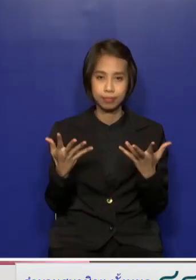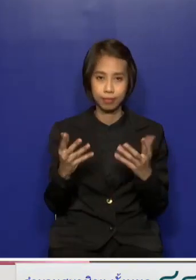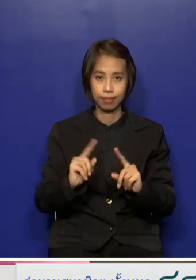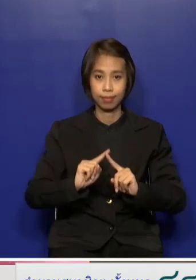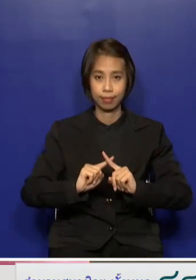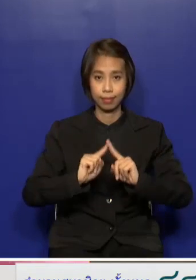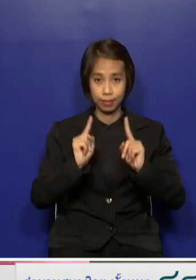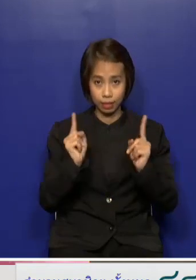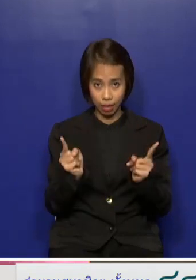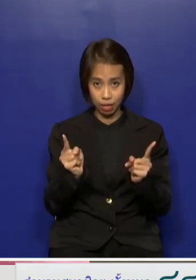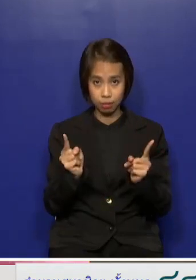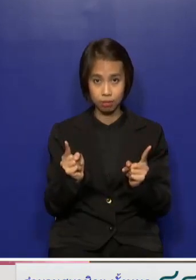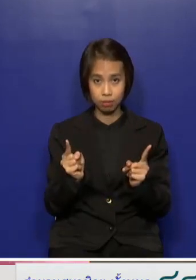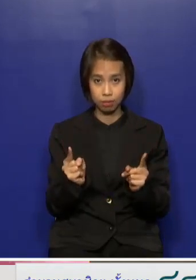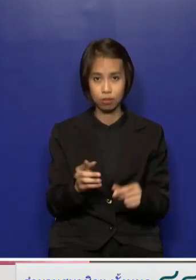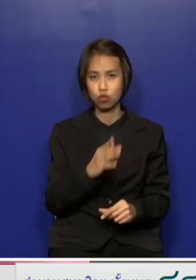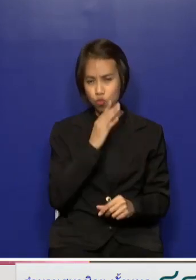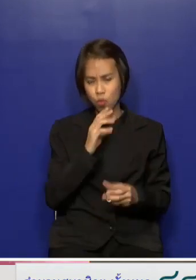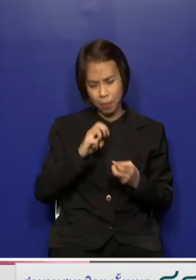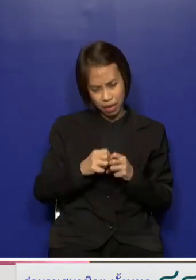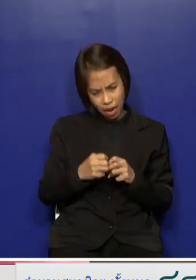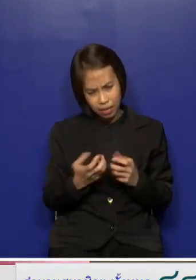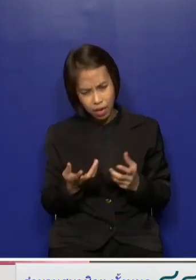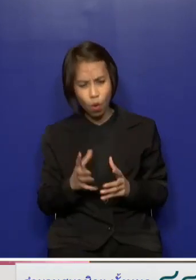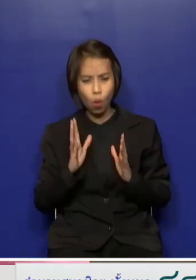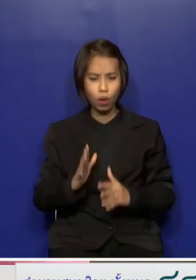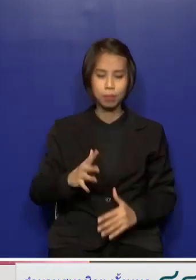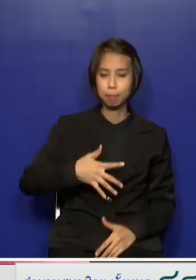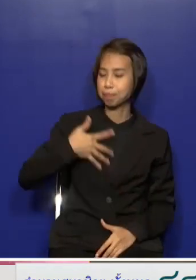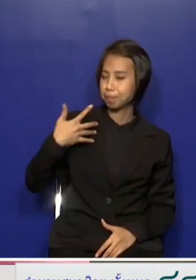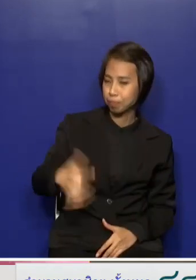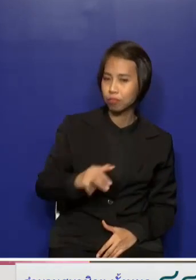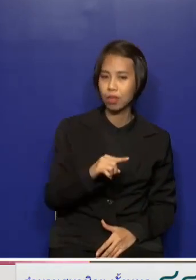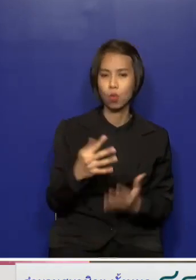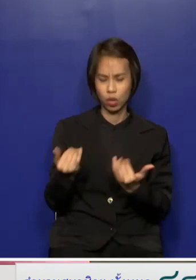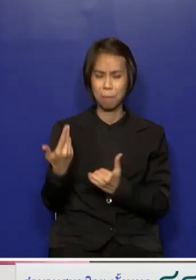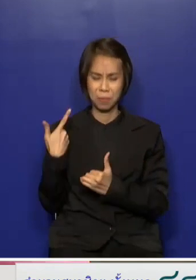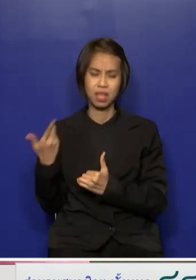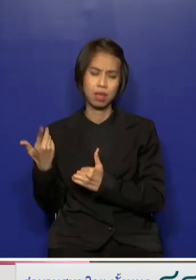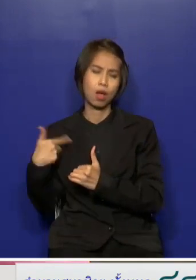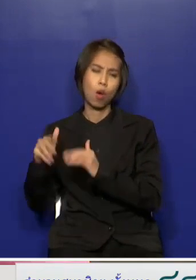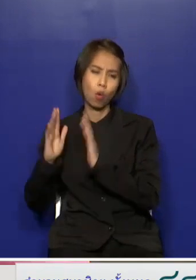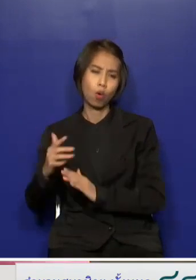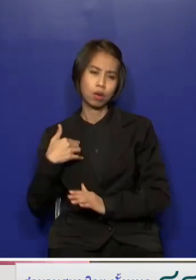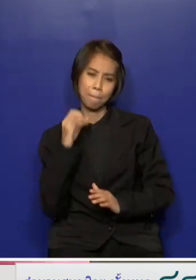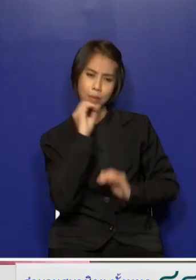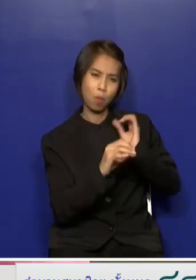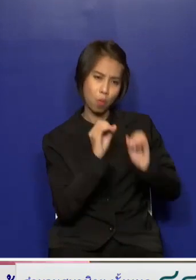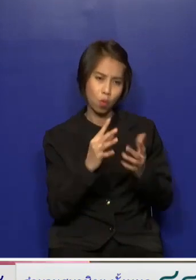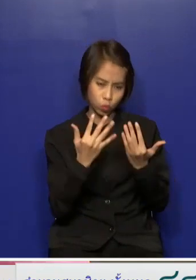ว่ามันมีปัญหาอยู่เนี่ยก็คางแข็งใจคัดค้านวันนี้ท่านต้องรับเรื่องคัดค้านอีกเท่าไหร่นะครับไหนจะเลือกตั้งเทศบ